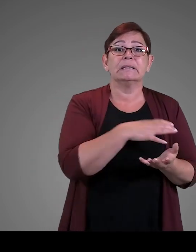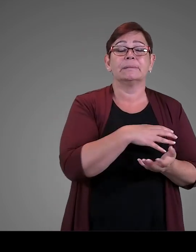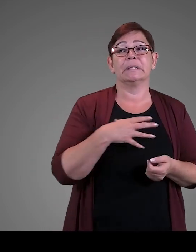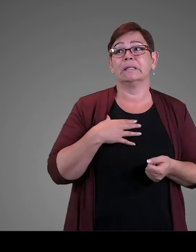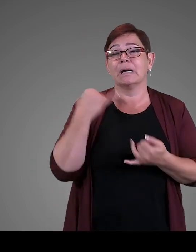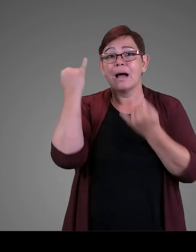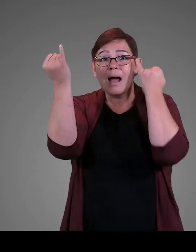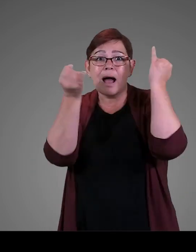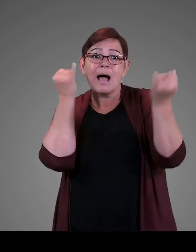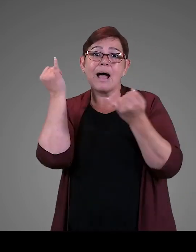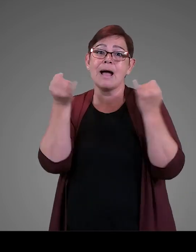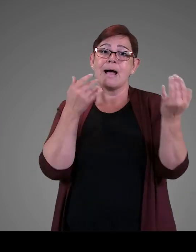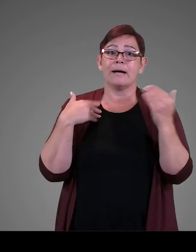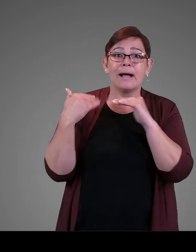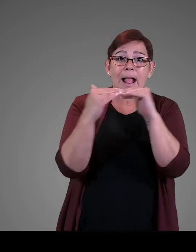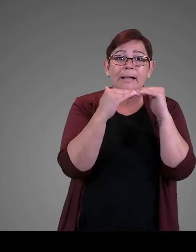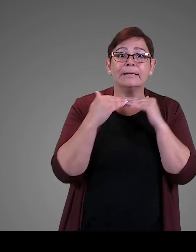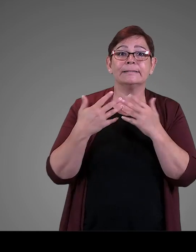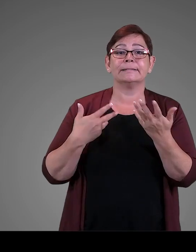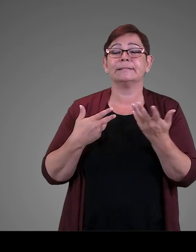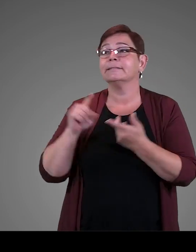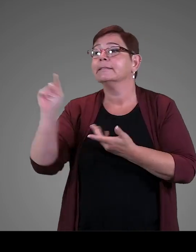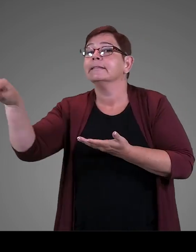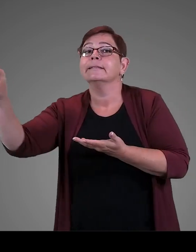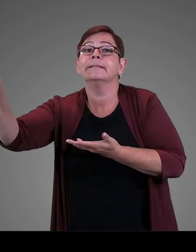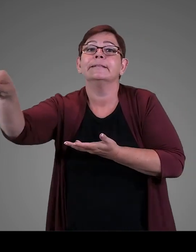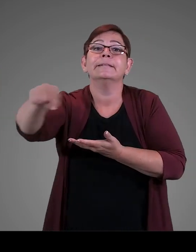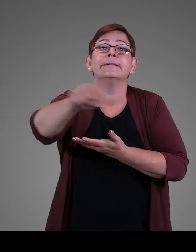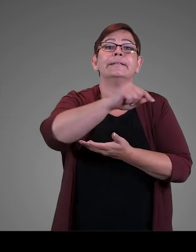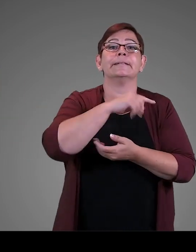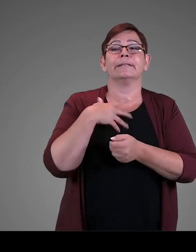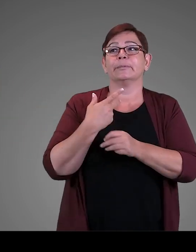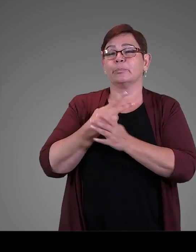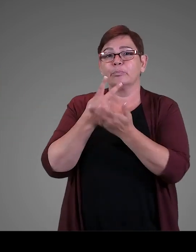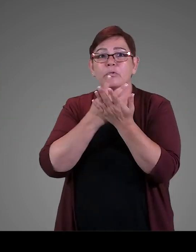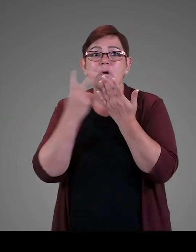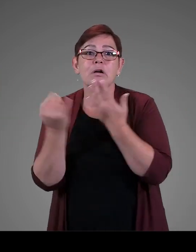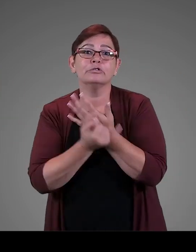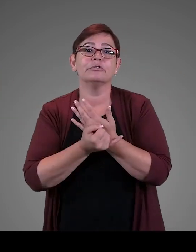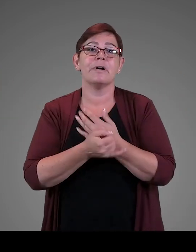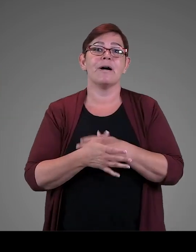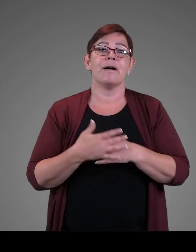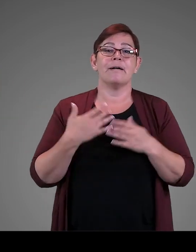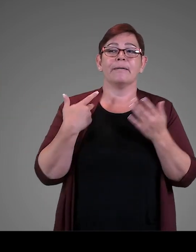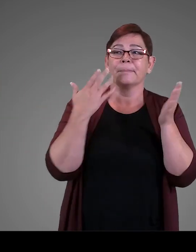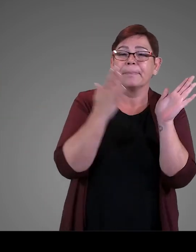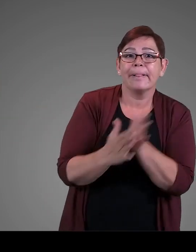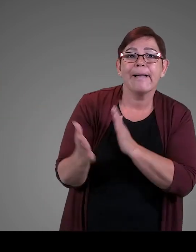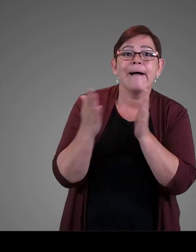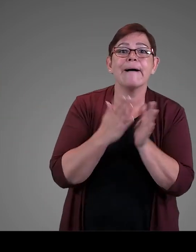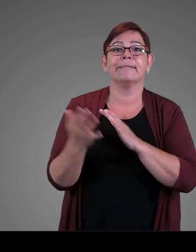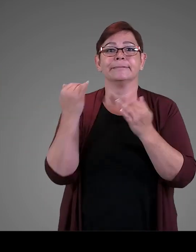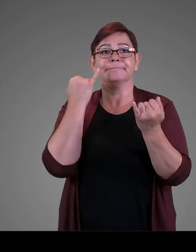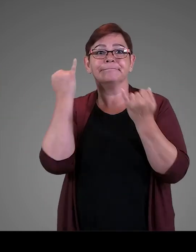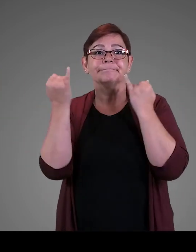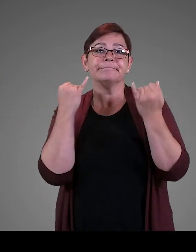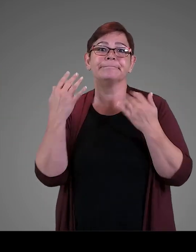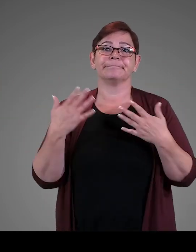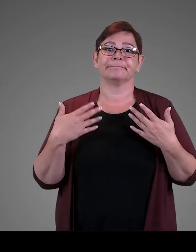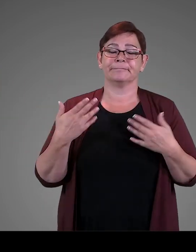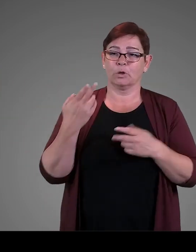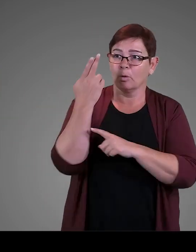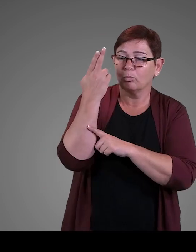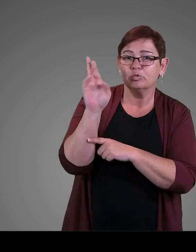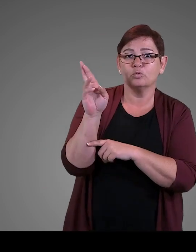c'est énormément de réunions, c'est des comités, on échange avec nos collègues de d'autres secteurs, on travaille sur